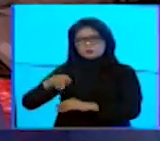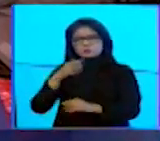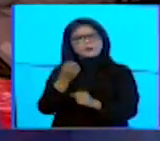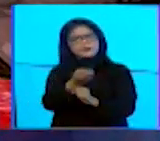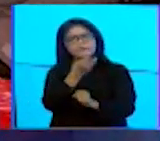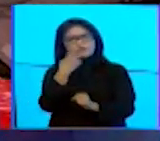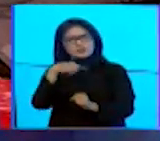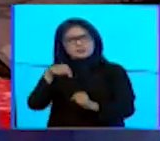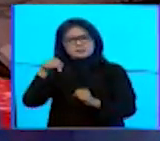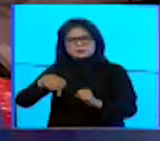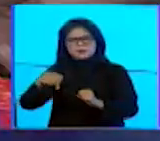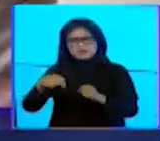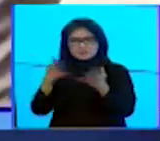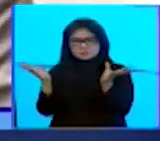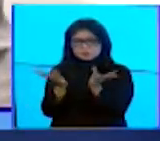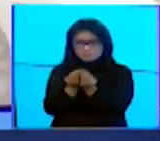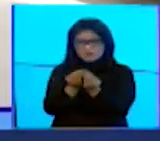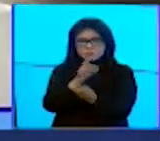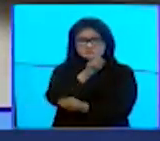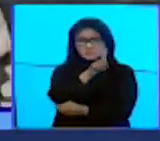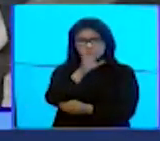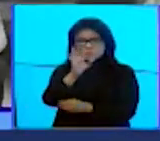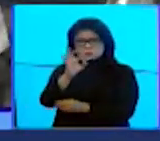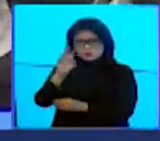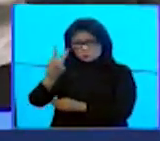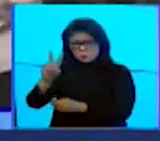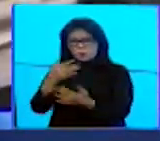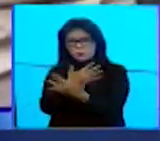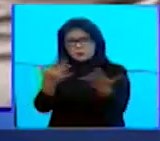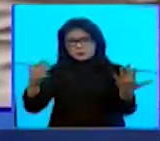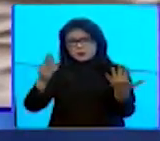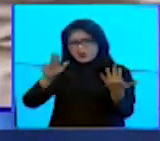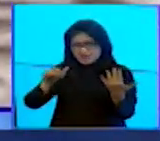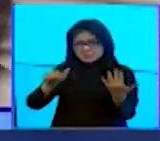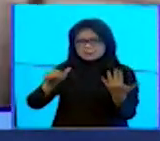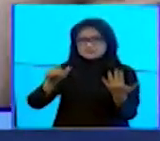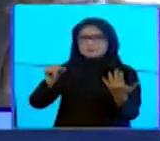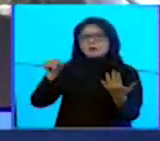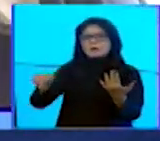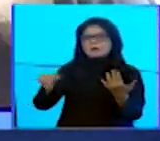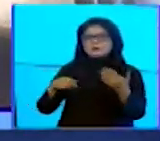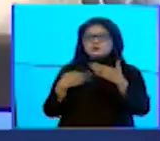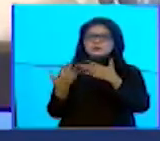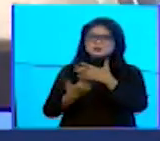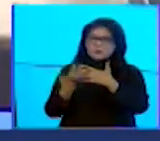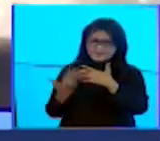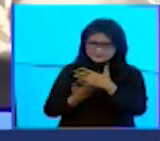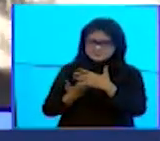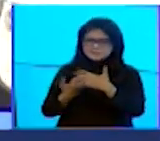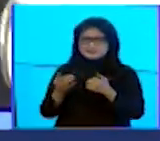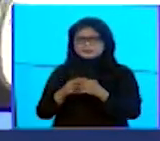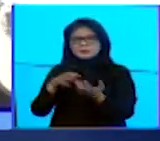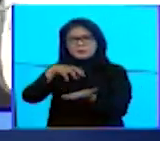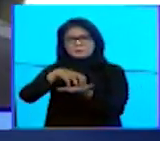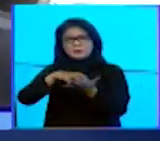tinggal 102 warga lagi yang terkonfirmasi positif COVID-19, dan ini masih menjalani isolasi mandiri, yakni di rumah sakit setempat dan juga